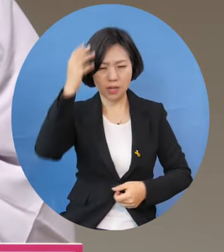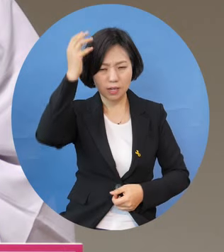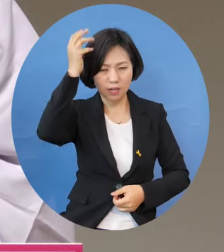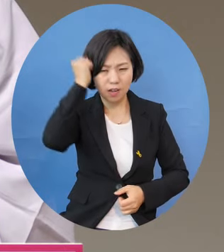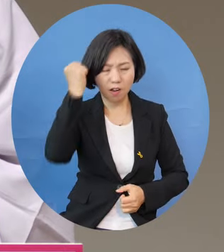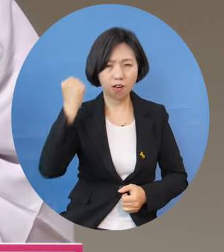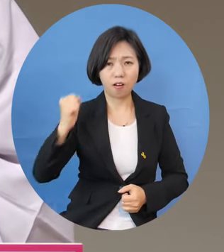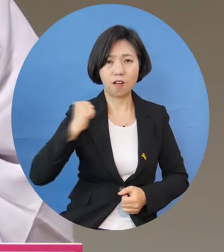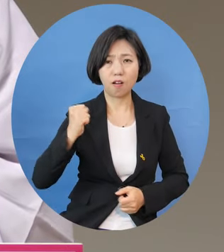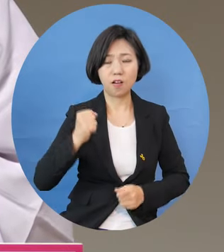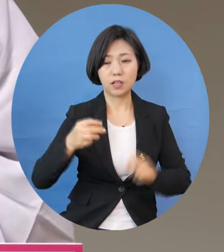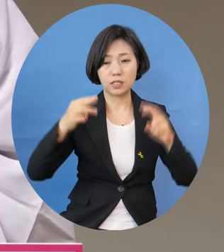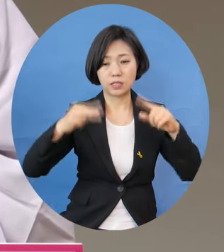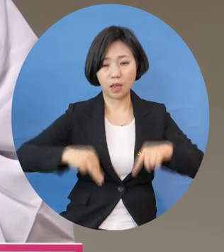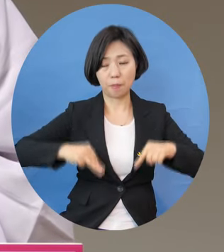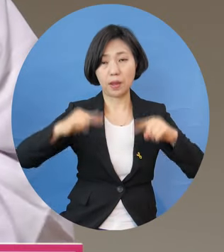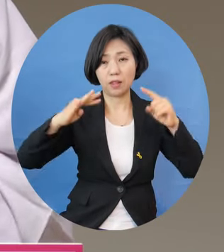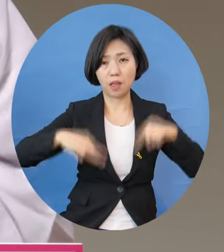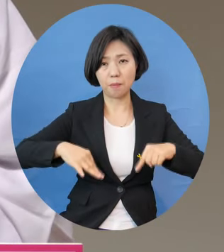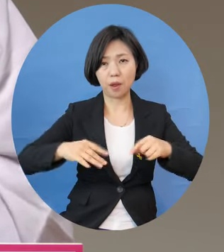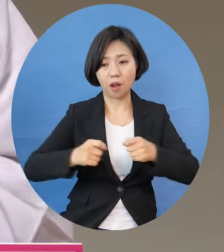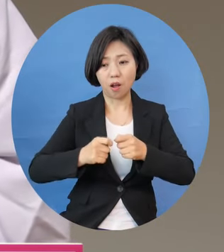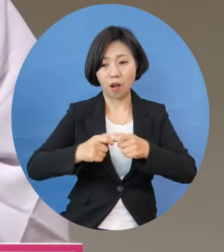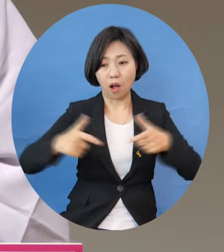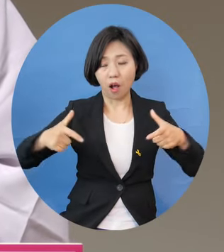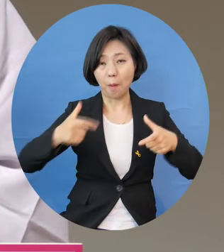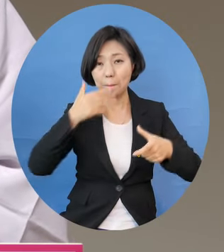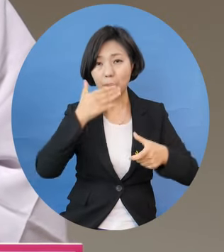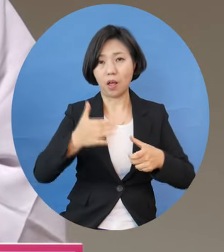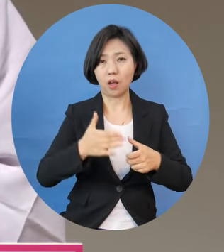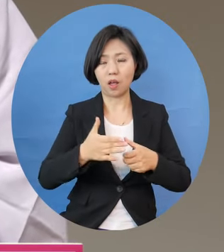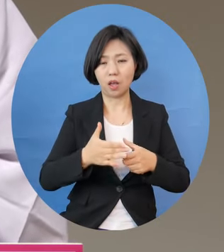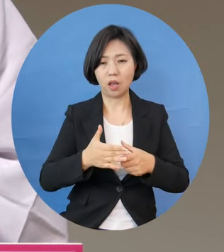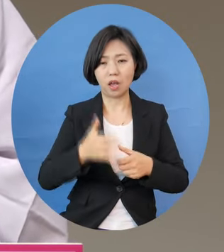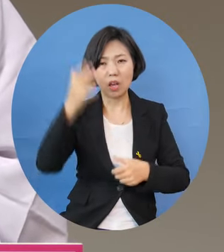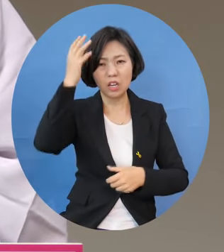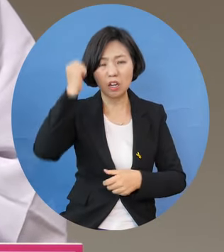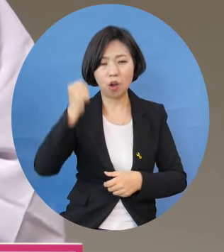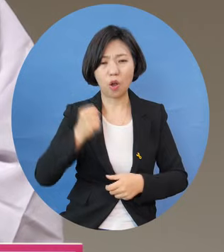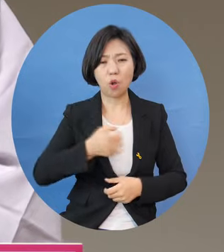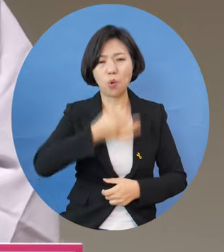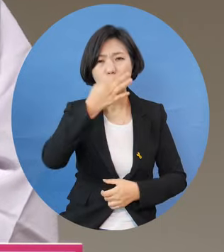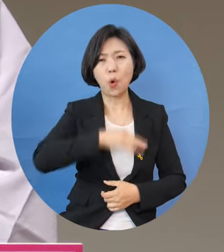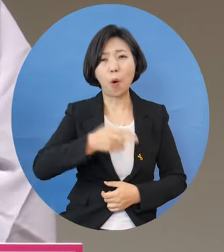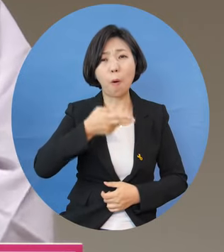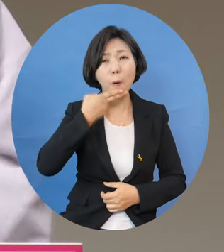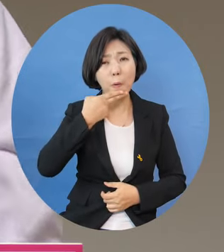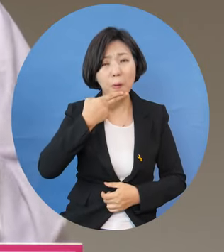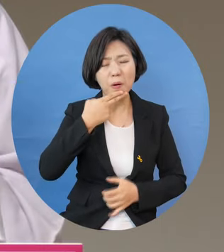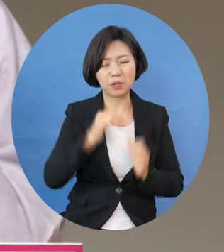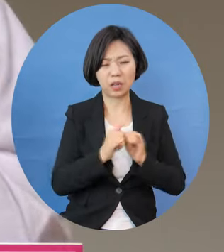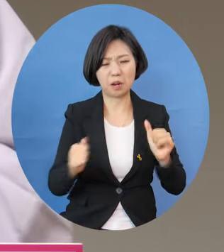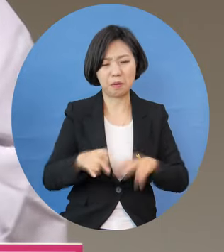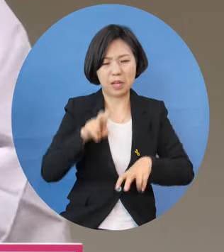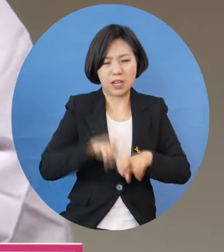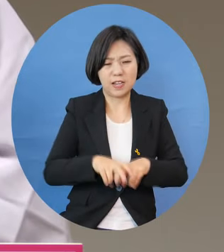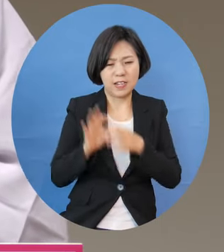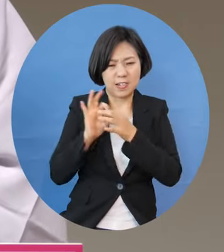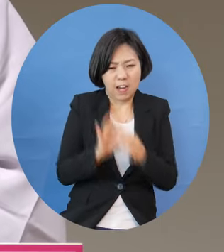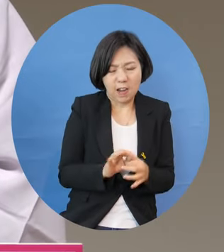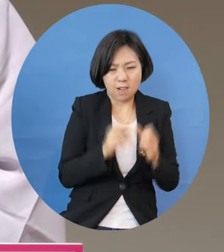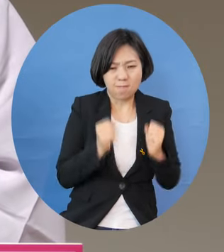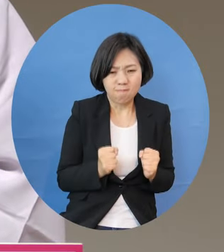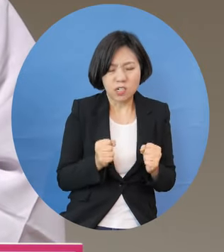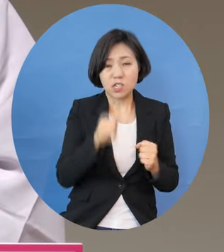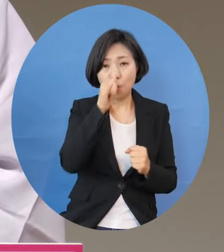높아져요. 그러니까 공부할 줄 모르는 건 내 책상에 앉아 있고, 학습 요령이 있는 사람은 내 놀아가면서도 공부하는